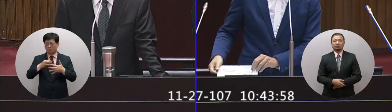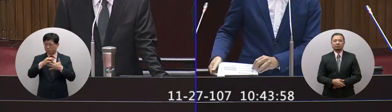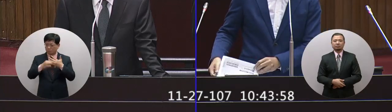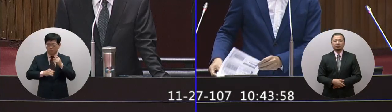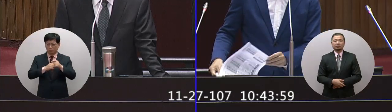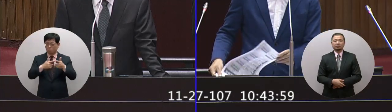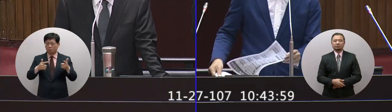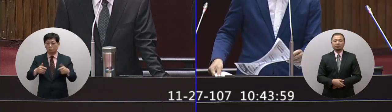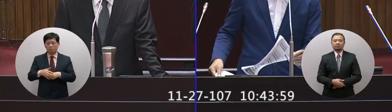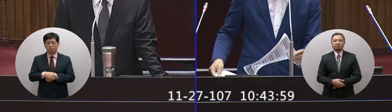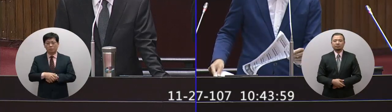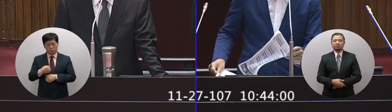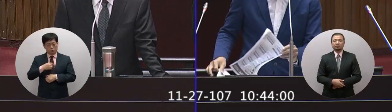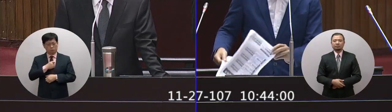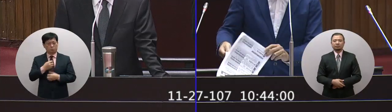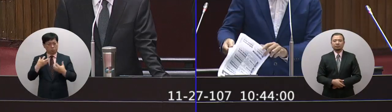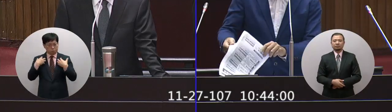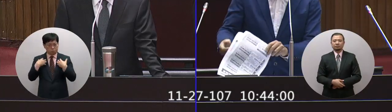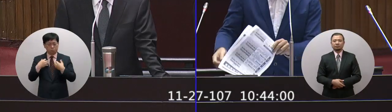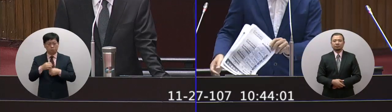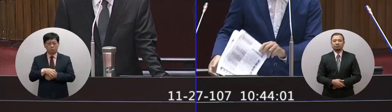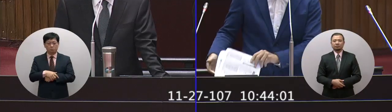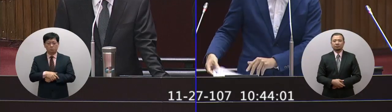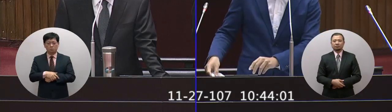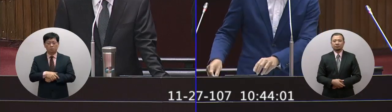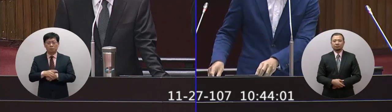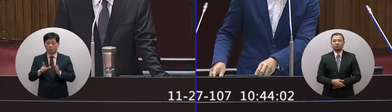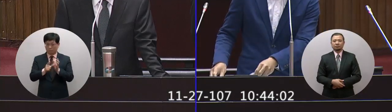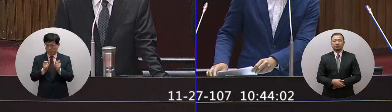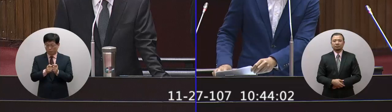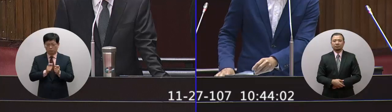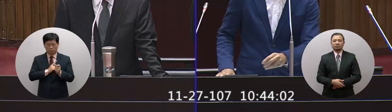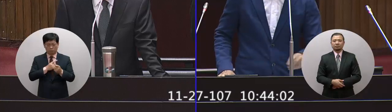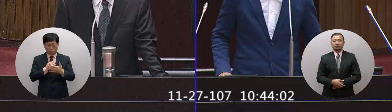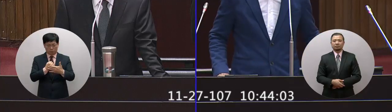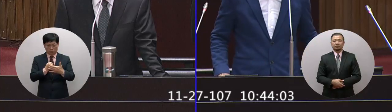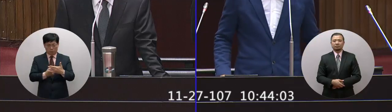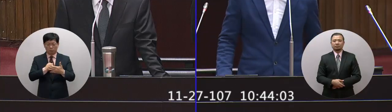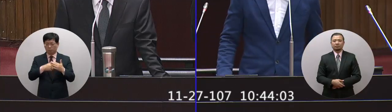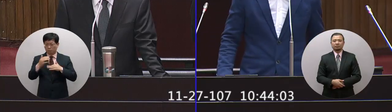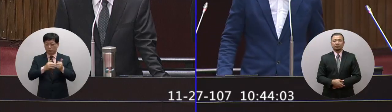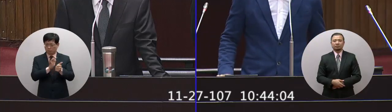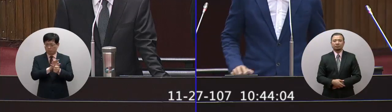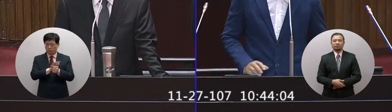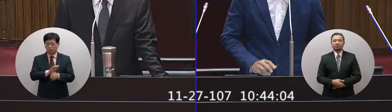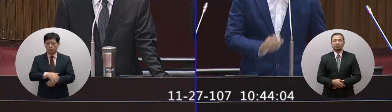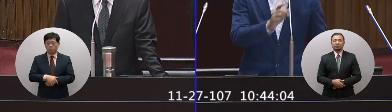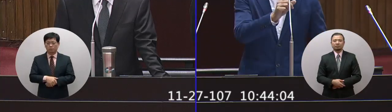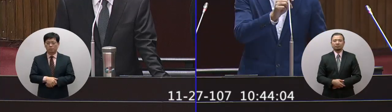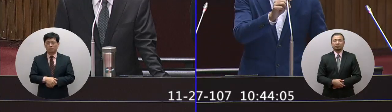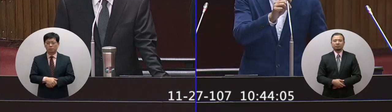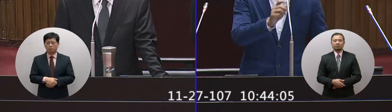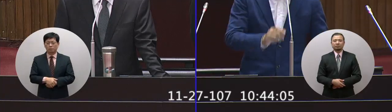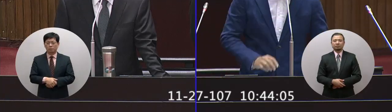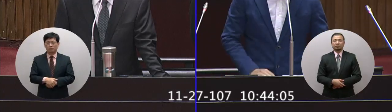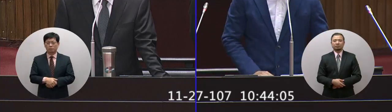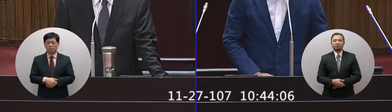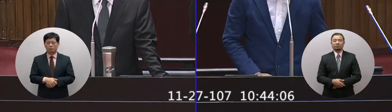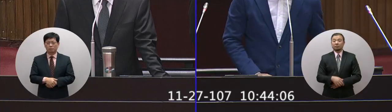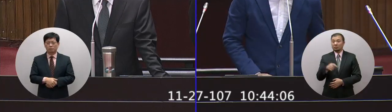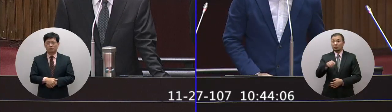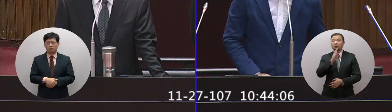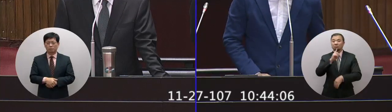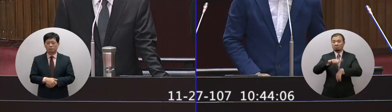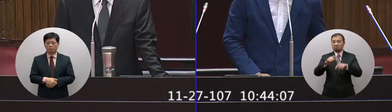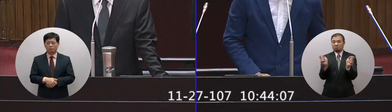素，我也有责任、先稳定，先协助稳定政局。 所以这是暂